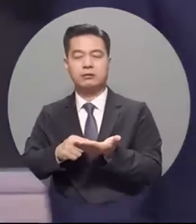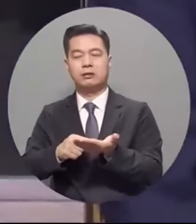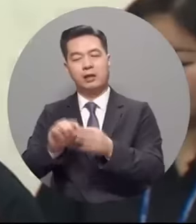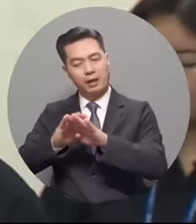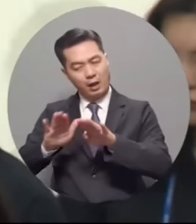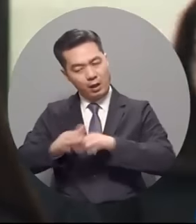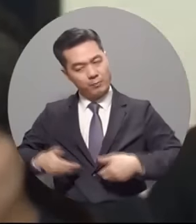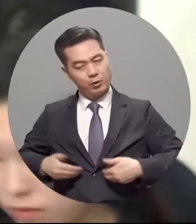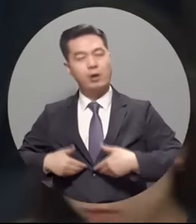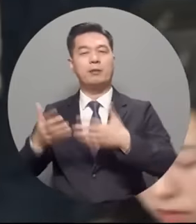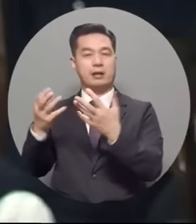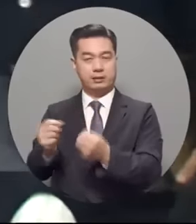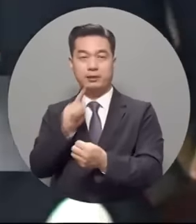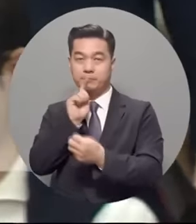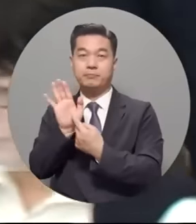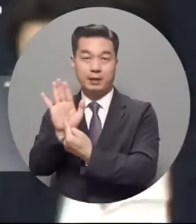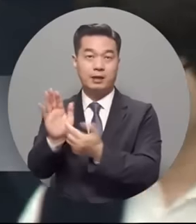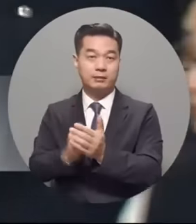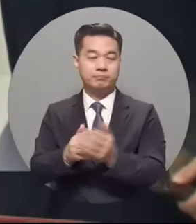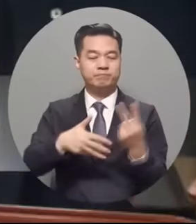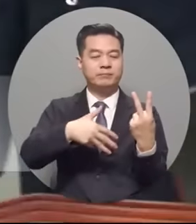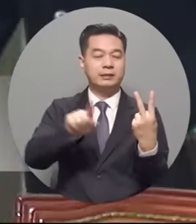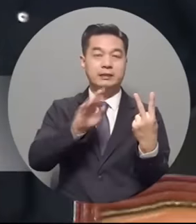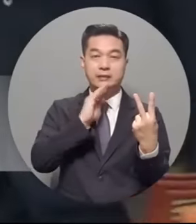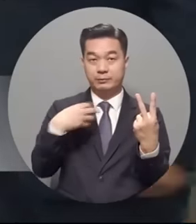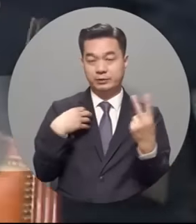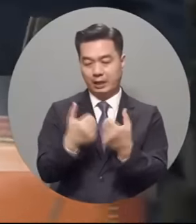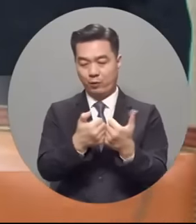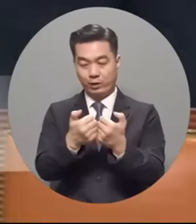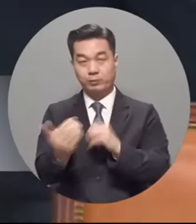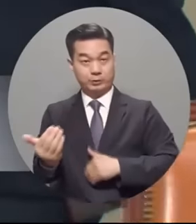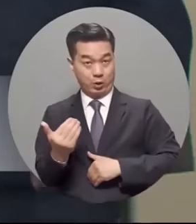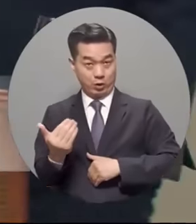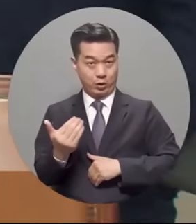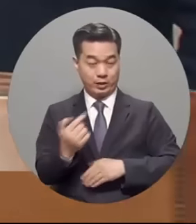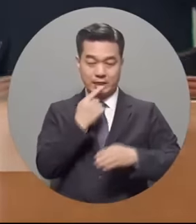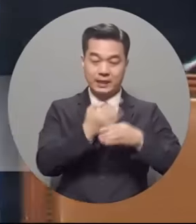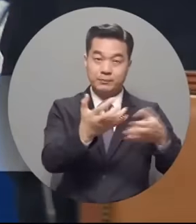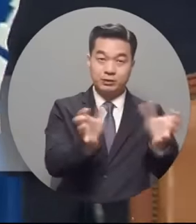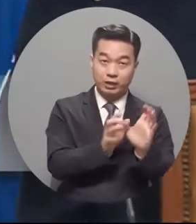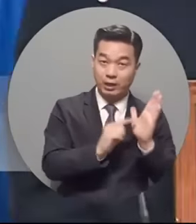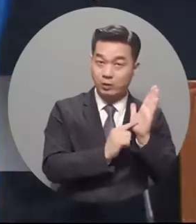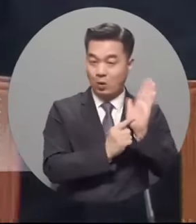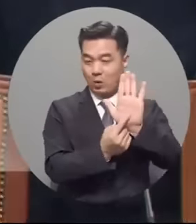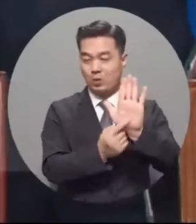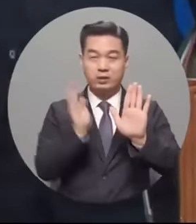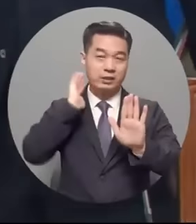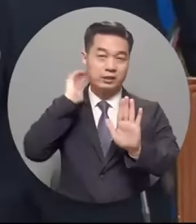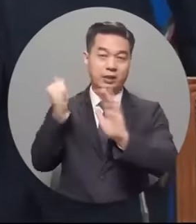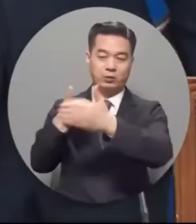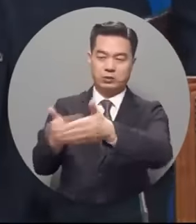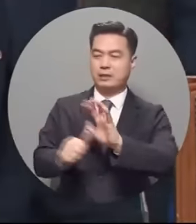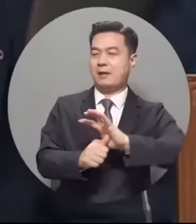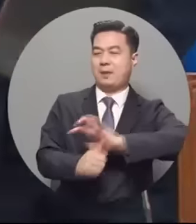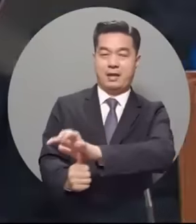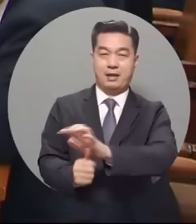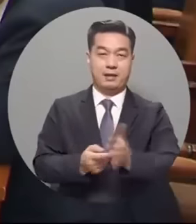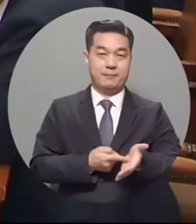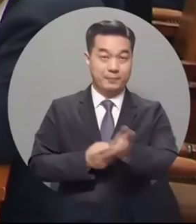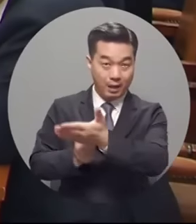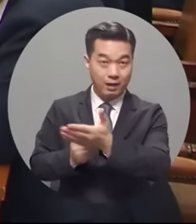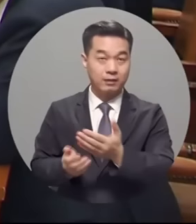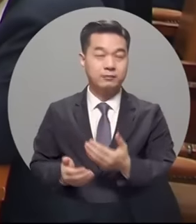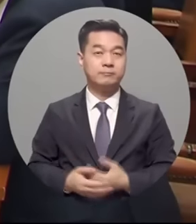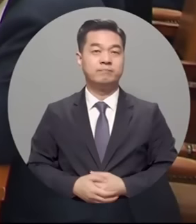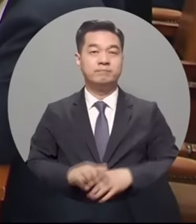말했습니다. 2차 실무회동을 앞두고 민주당은 공개적으로 대통령실을 압박하고 나섰습니다.